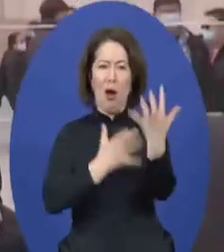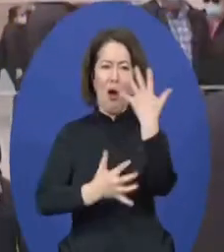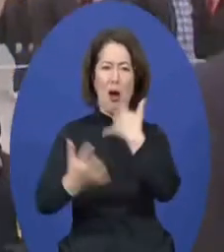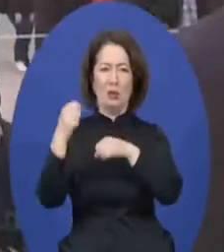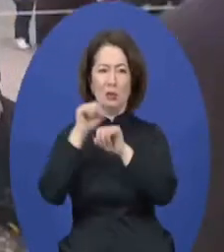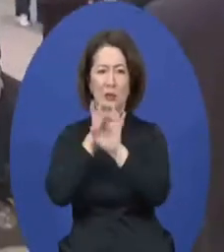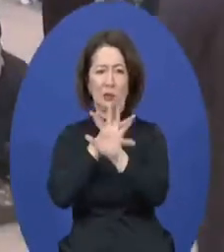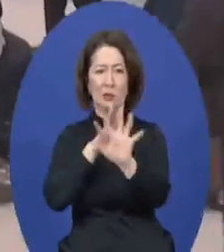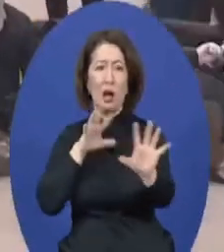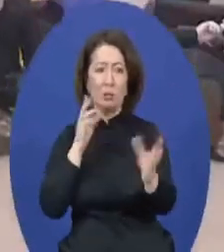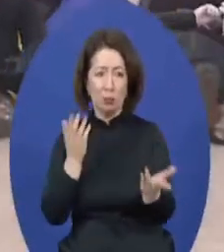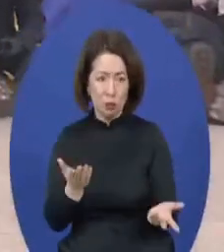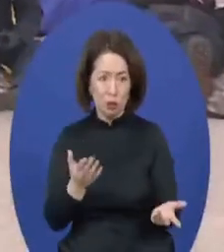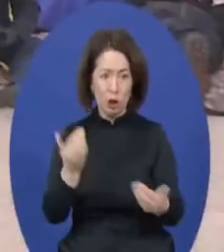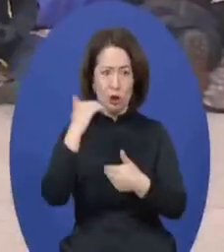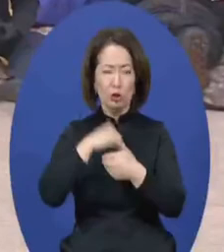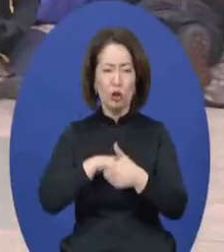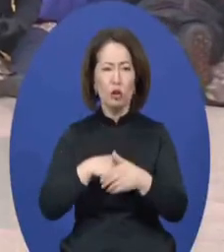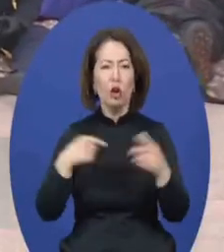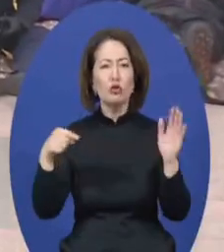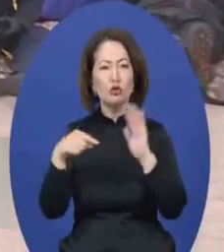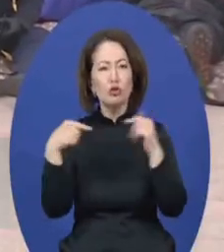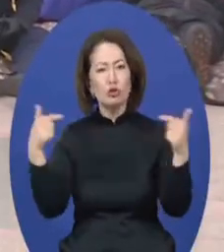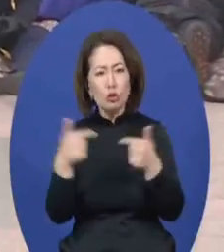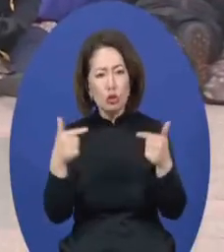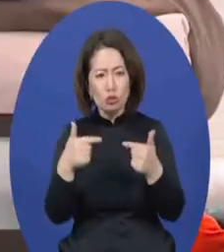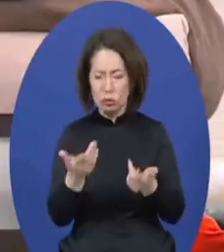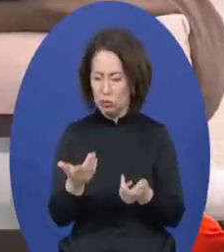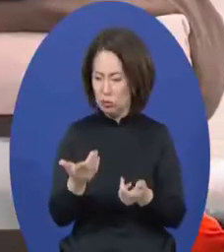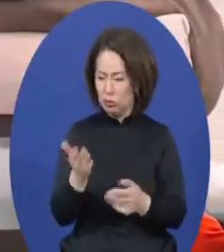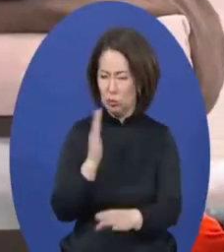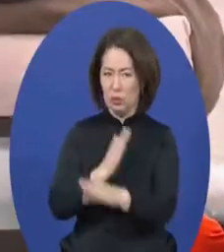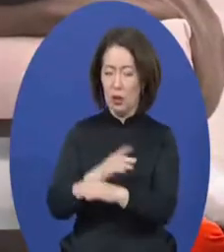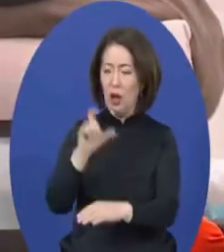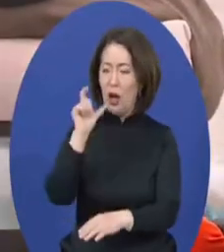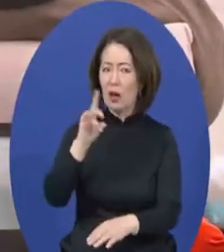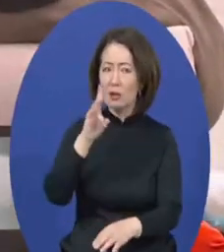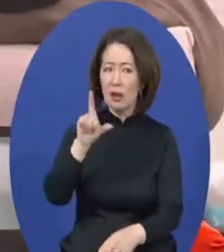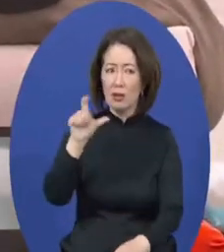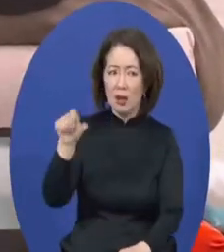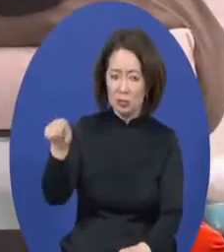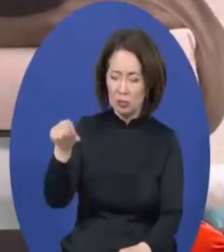жагсаал болж өргөдсөн юм. Дотоод зөрчилдөөнөө эцэлхийн тулд Эрдэнэ гих тодголтой Арчилсан